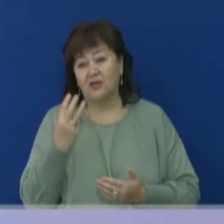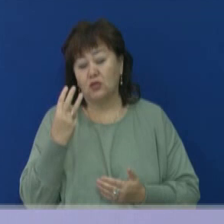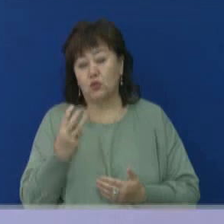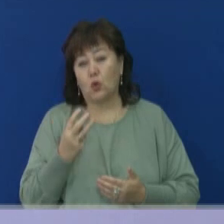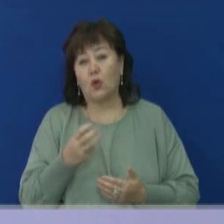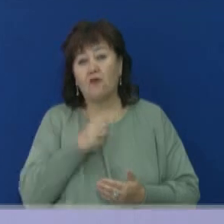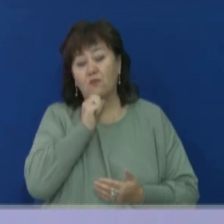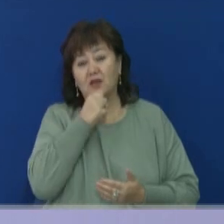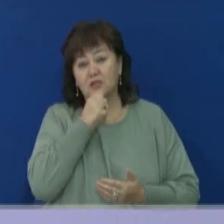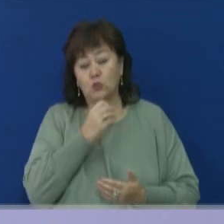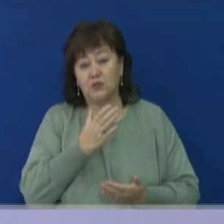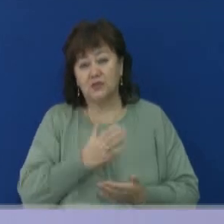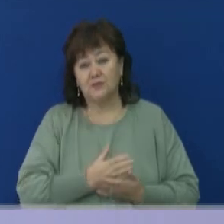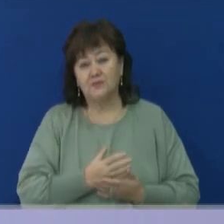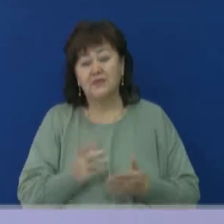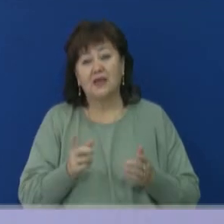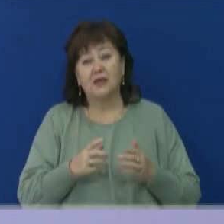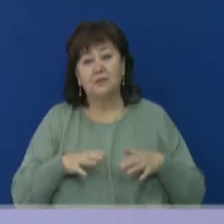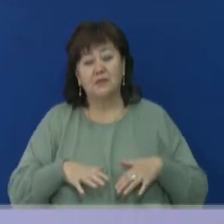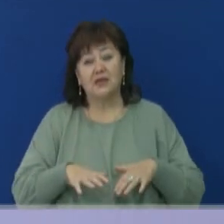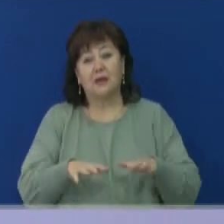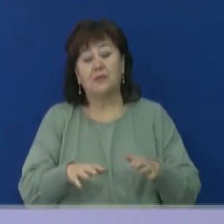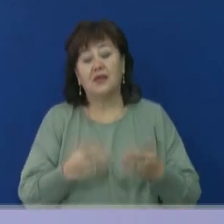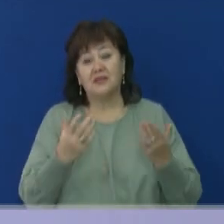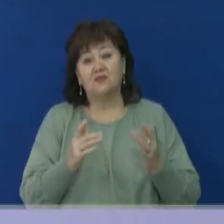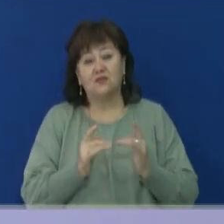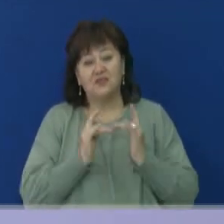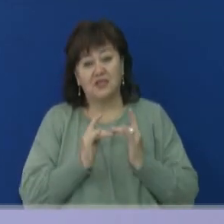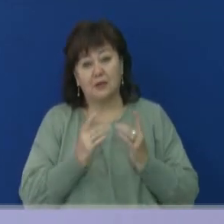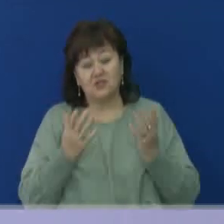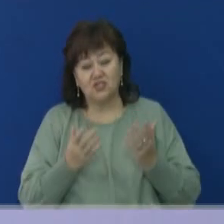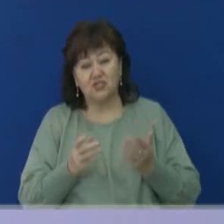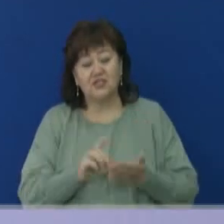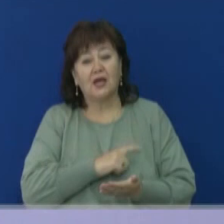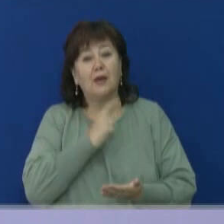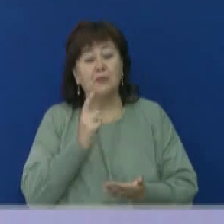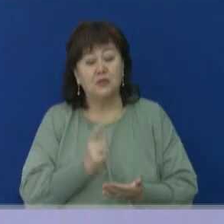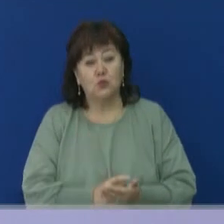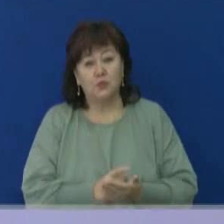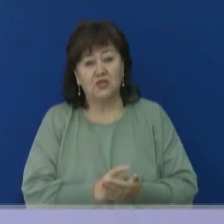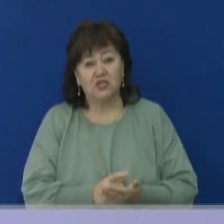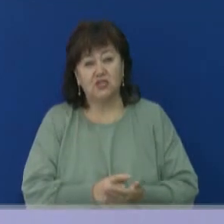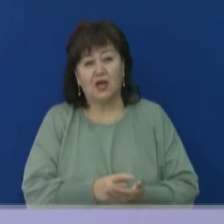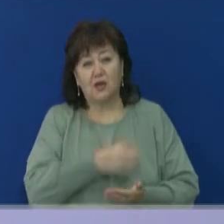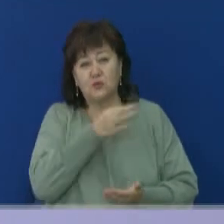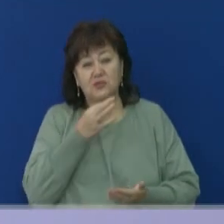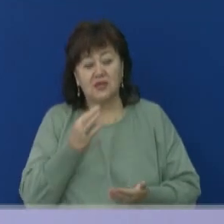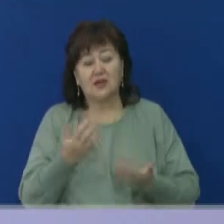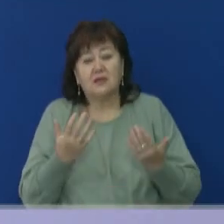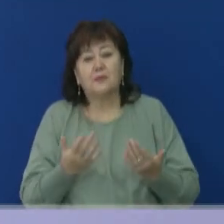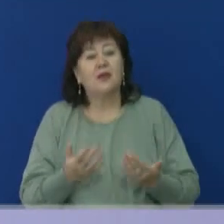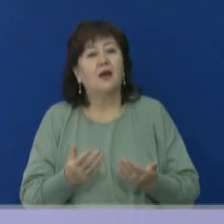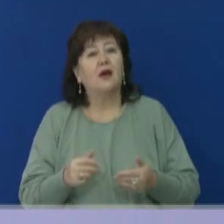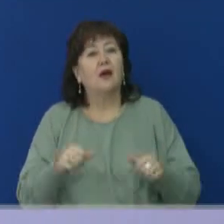Барадулиха ауылында орналасқан. Іс-шаралар аясында аталған жатақханалардың барлығында алдын алу жұмыстары өткізілді. Жатақхана өкілдері мен